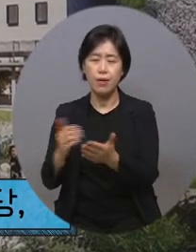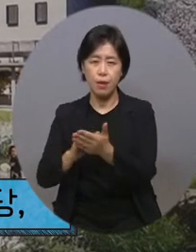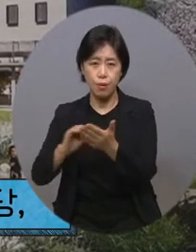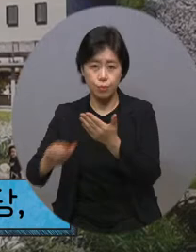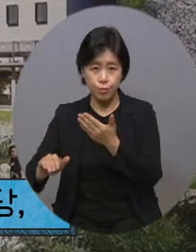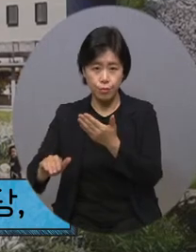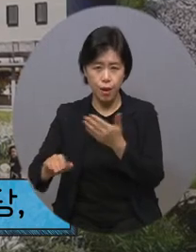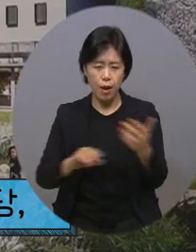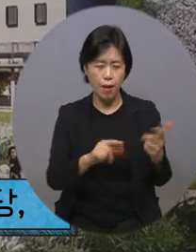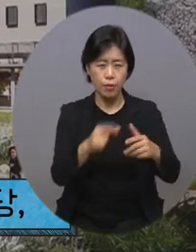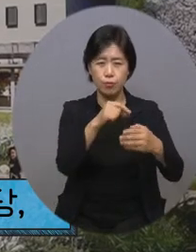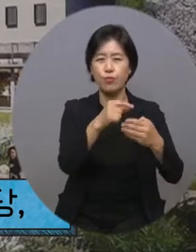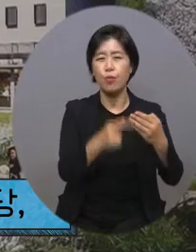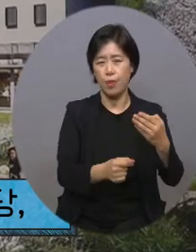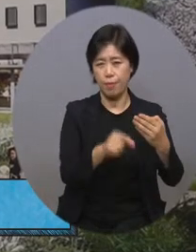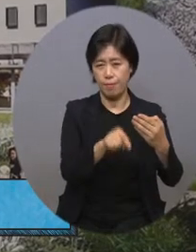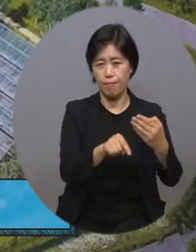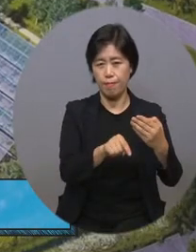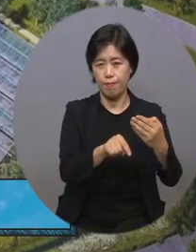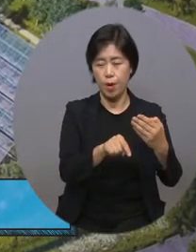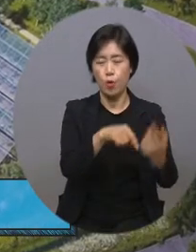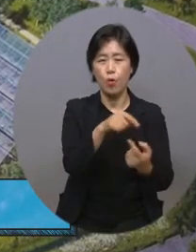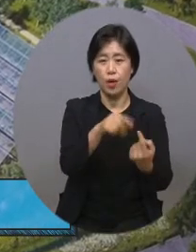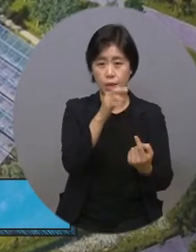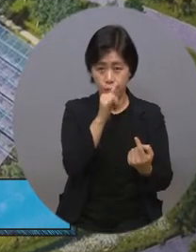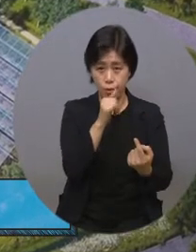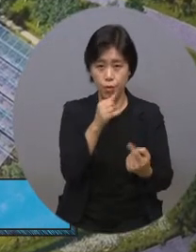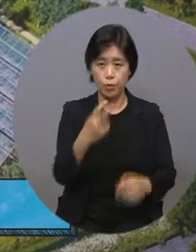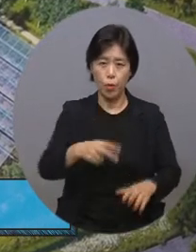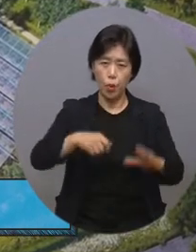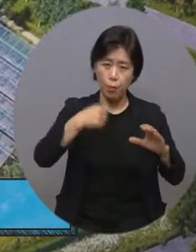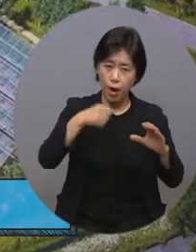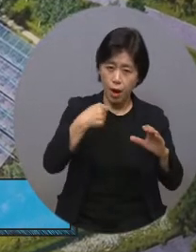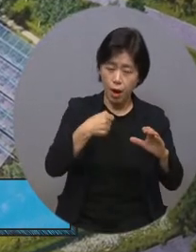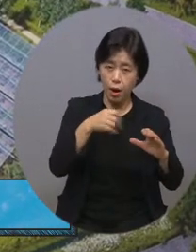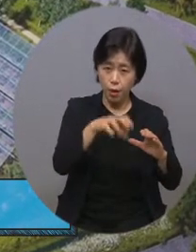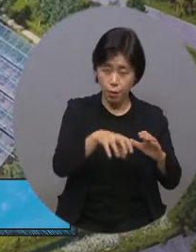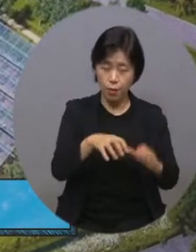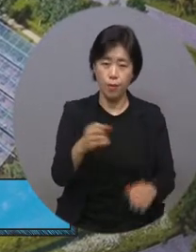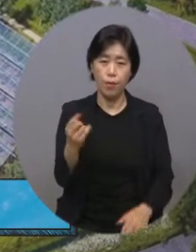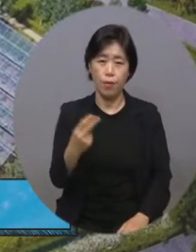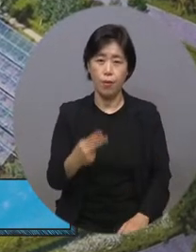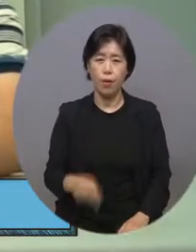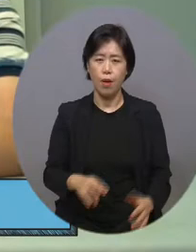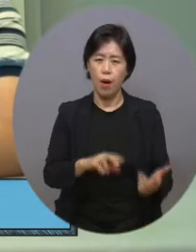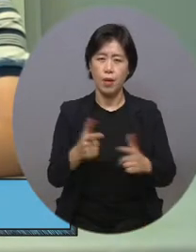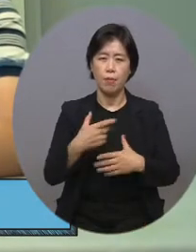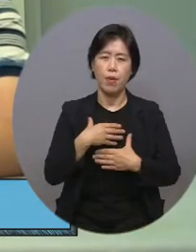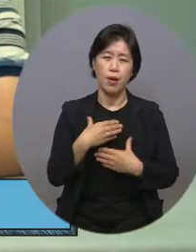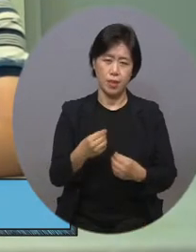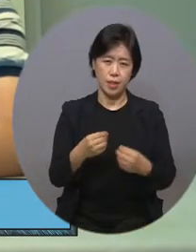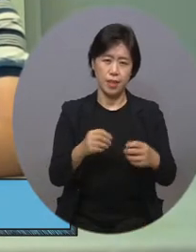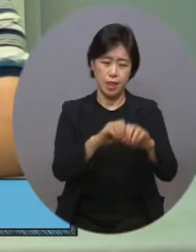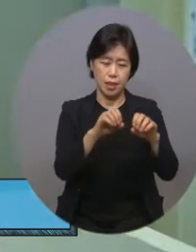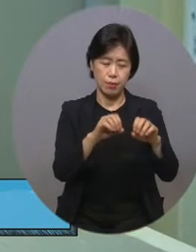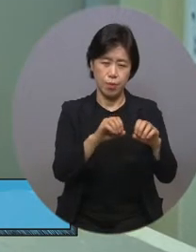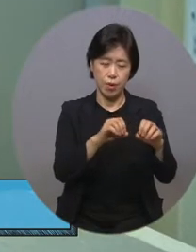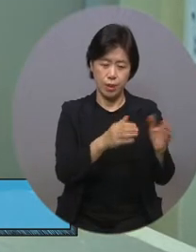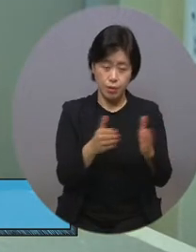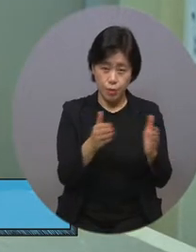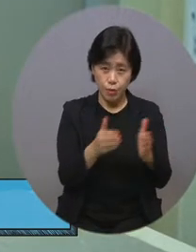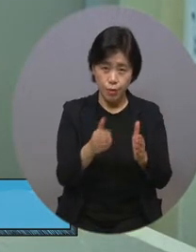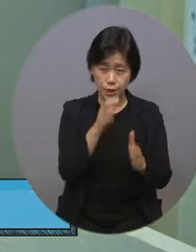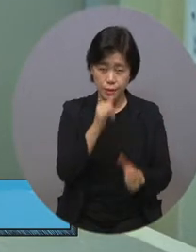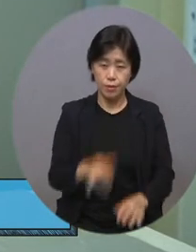있는 프로그램실과 강당 그리고 식사를 할 수 있는 식당 등 여러 가지 편의시설이 이루어질 겁니다.